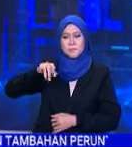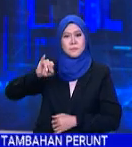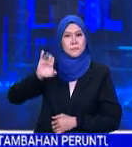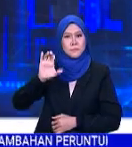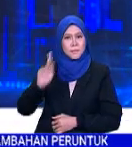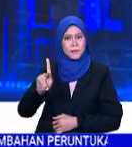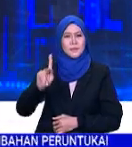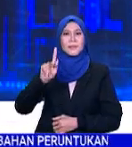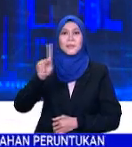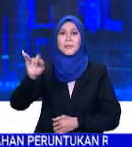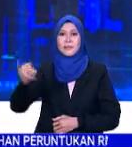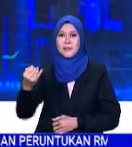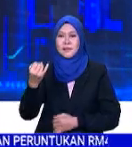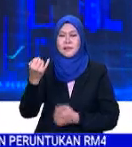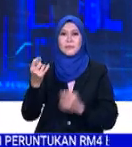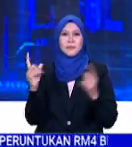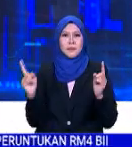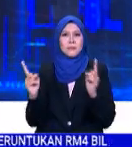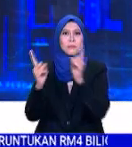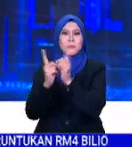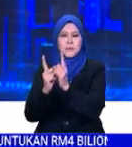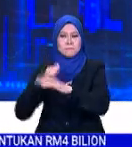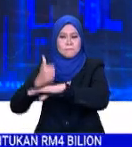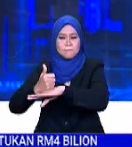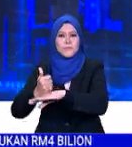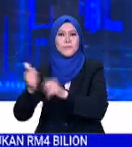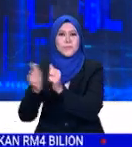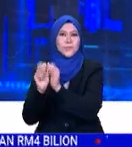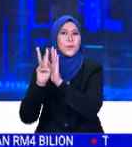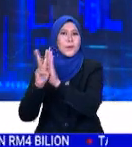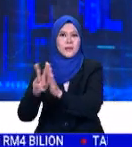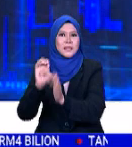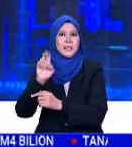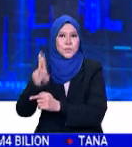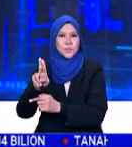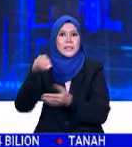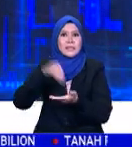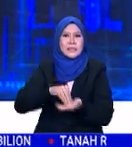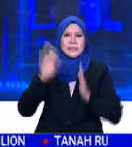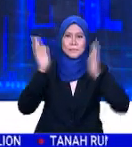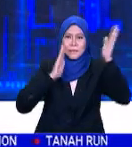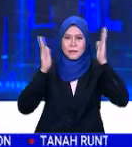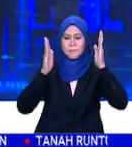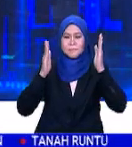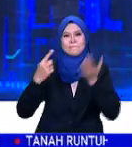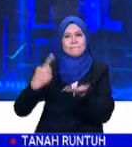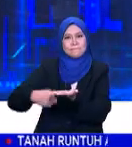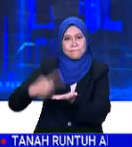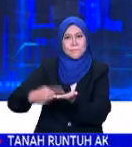Khairi Jamaluddin, satu pertemuan akan diadakan bersama wakil EU di Malaysia berhubung perkara itu.